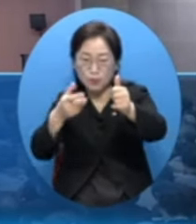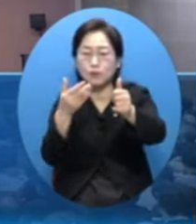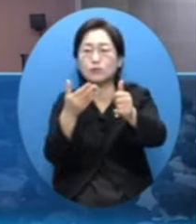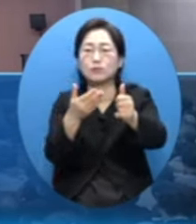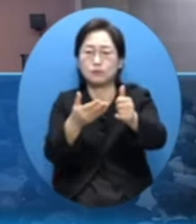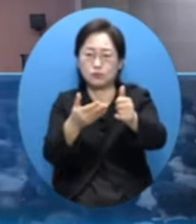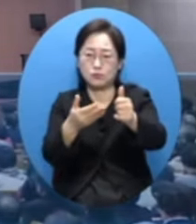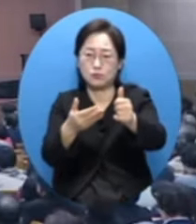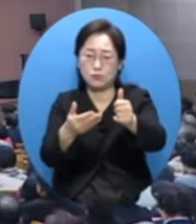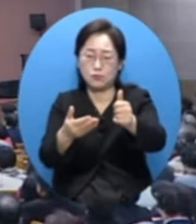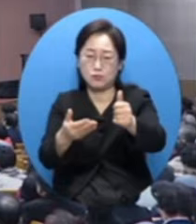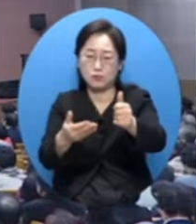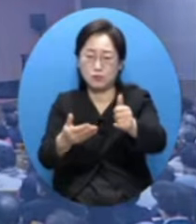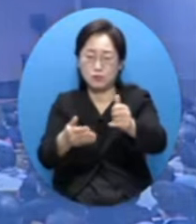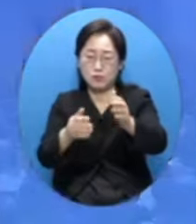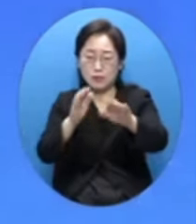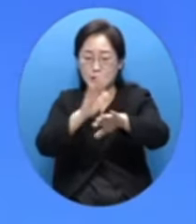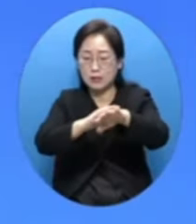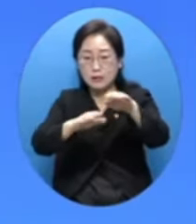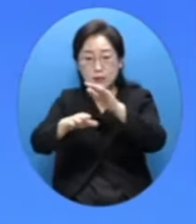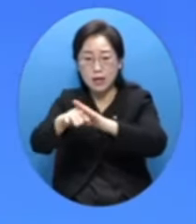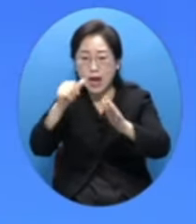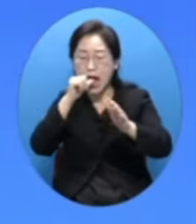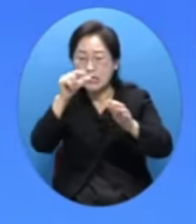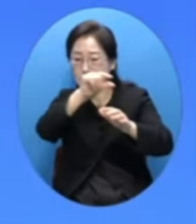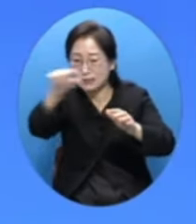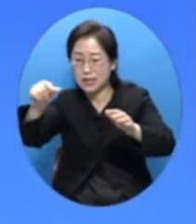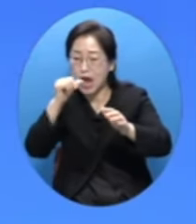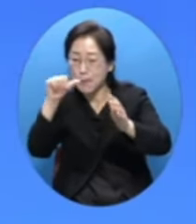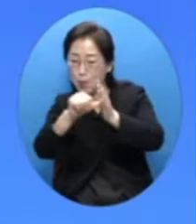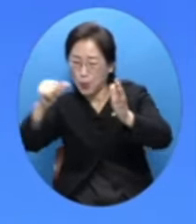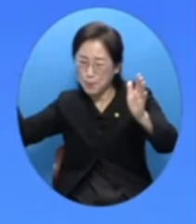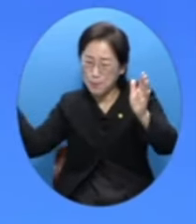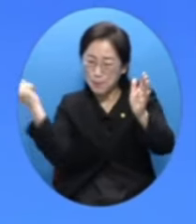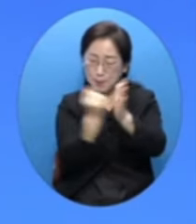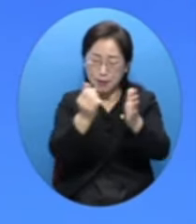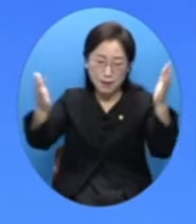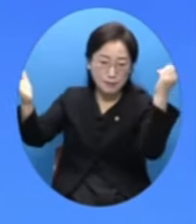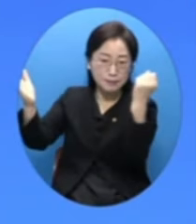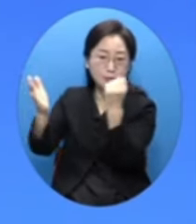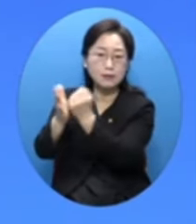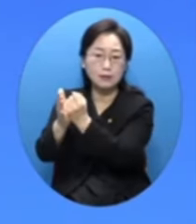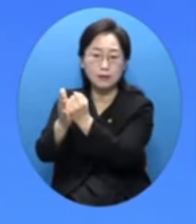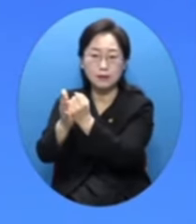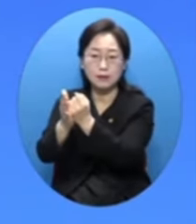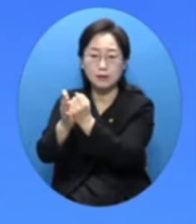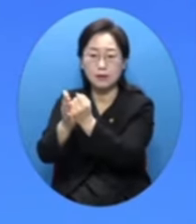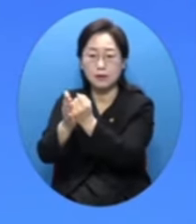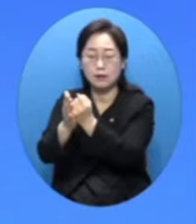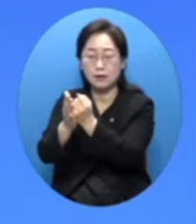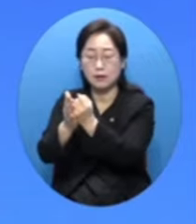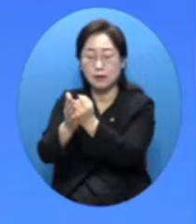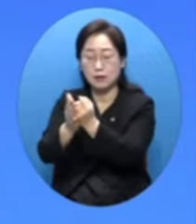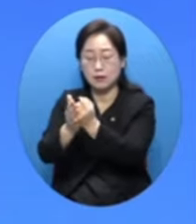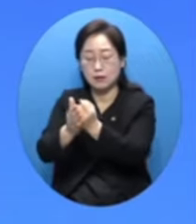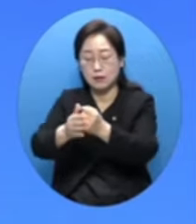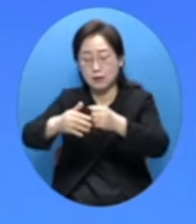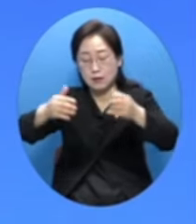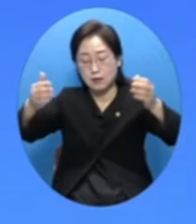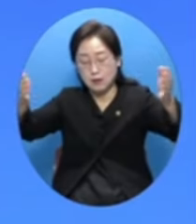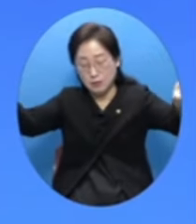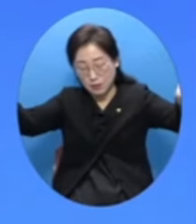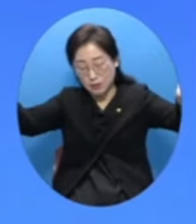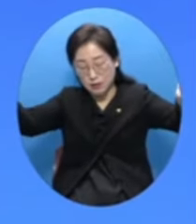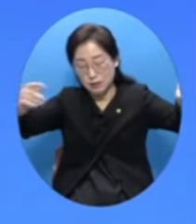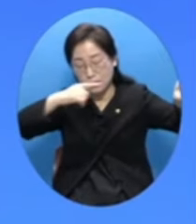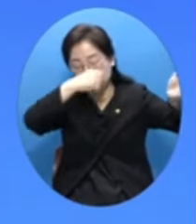씌우고 양손과 양 벌에는 대못이 박혀 그 데모에 두가서 피가